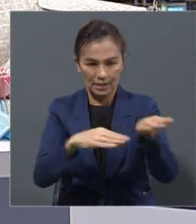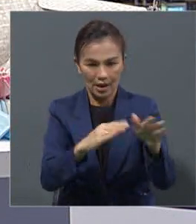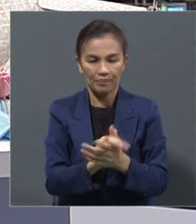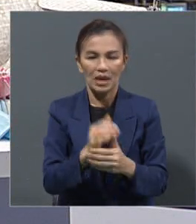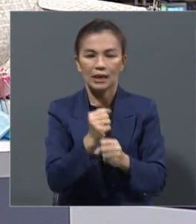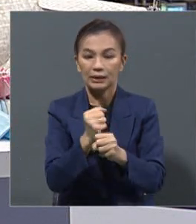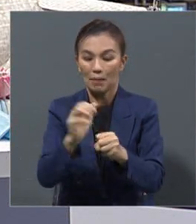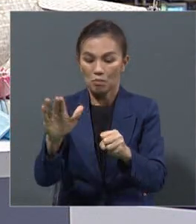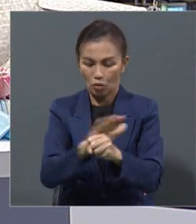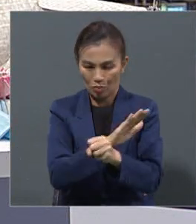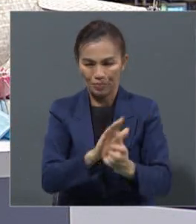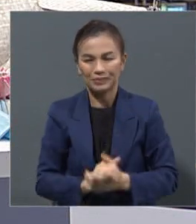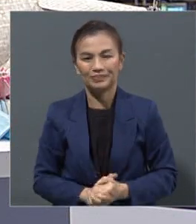รอบขอบรัฐกลุ่มมากที่สุดด้วยนะครับครับ